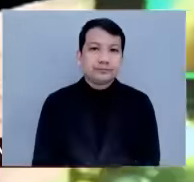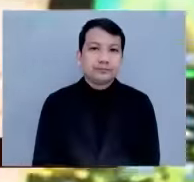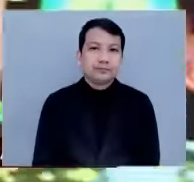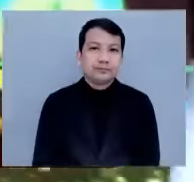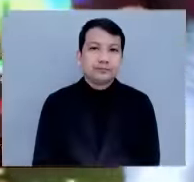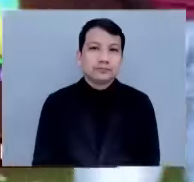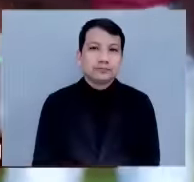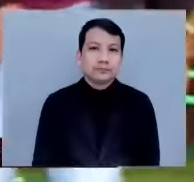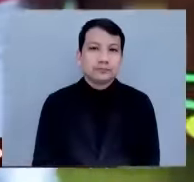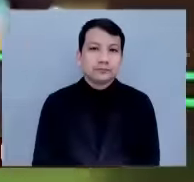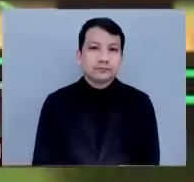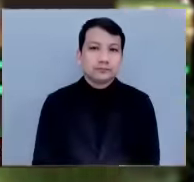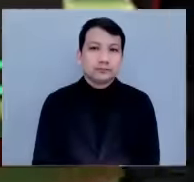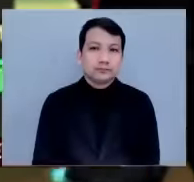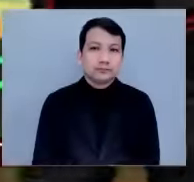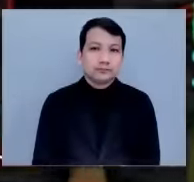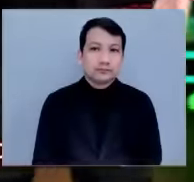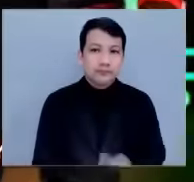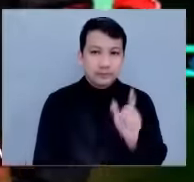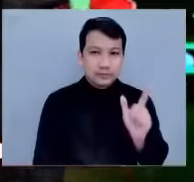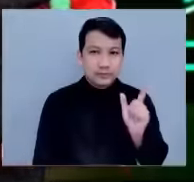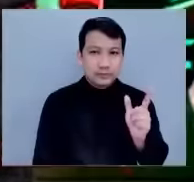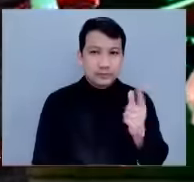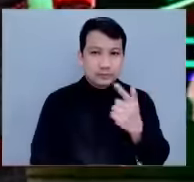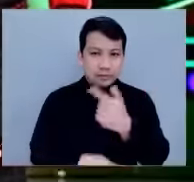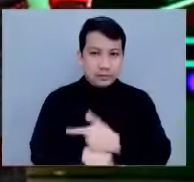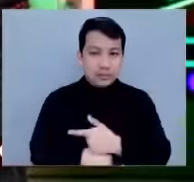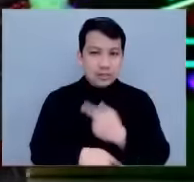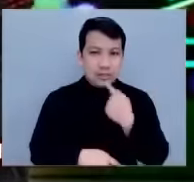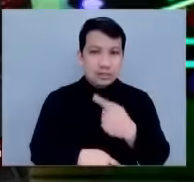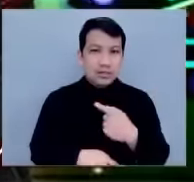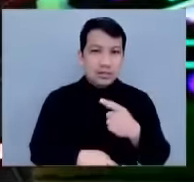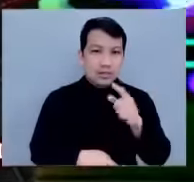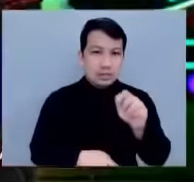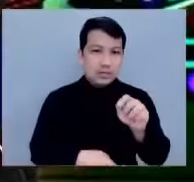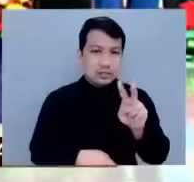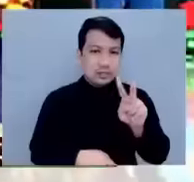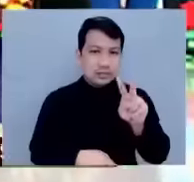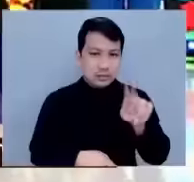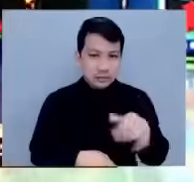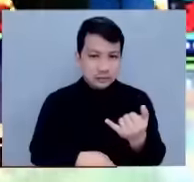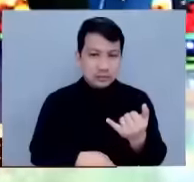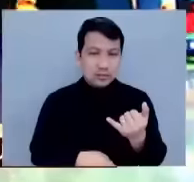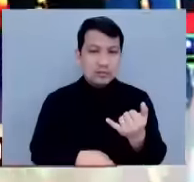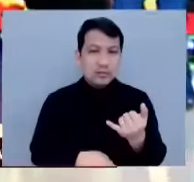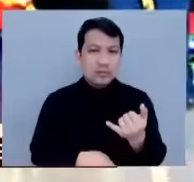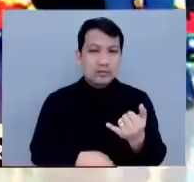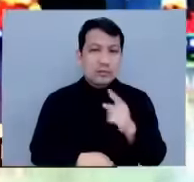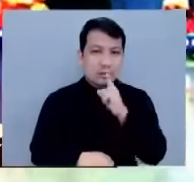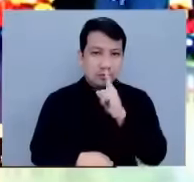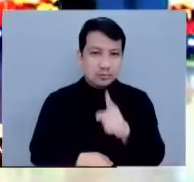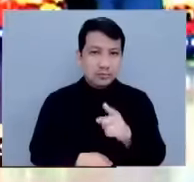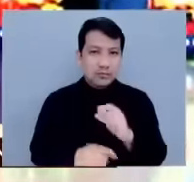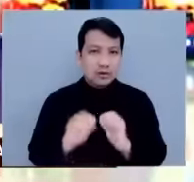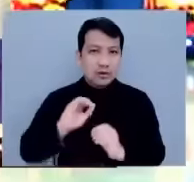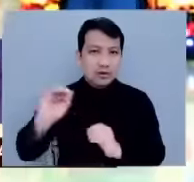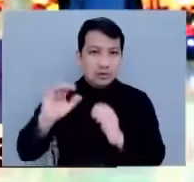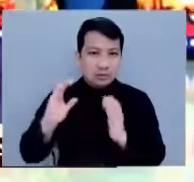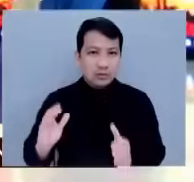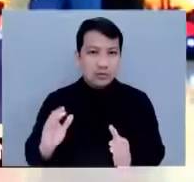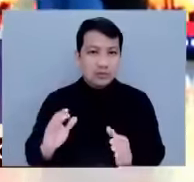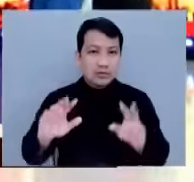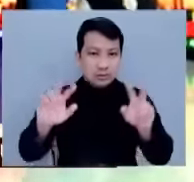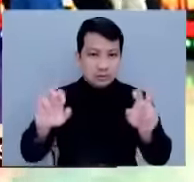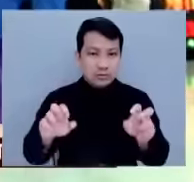alam niyo ba na 20 days na lang... Sina Tito, Vic at Joey ang tunay na may-ari ng